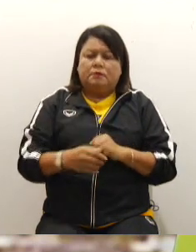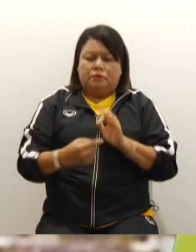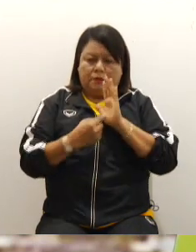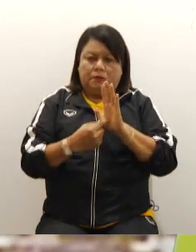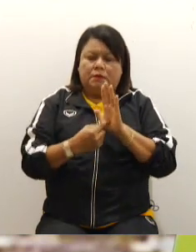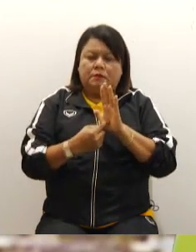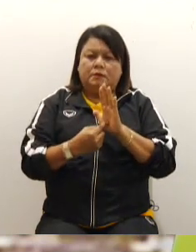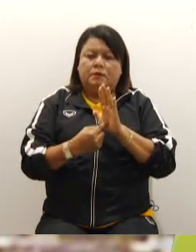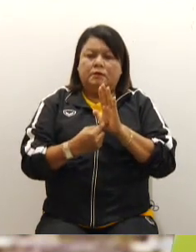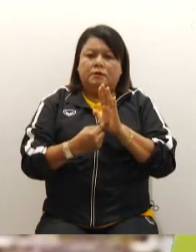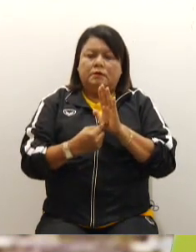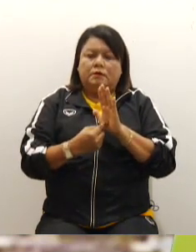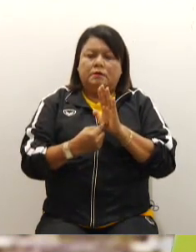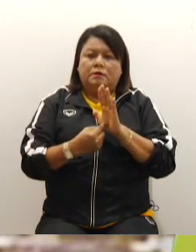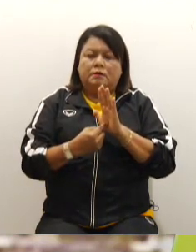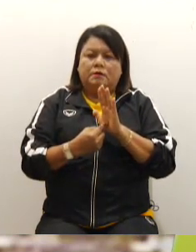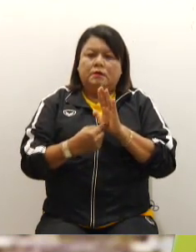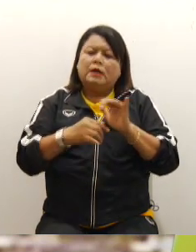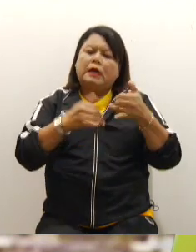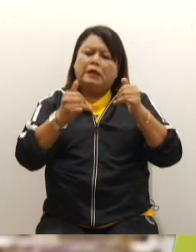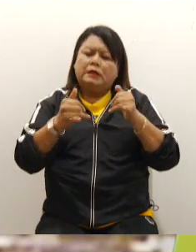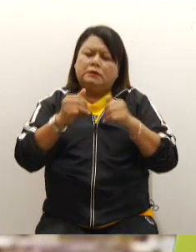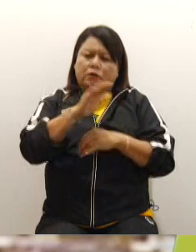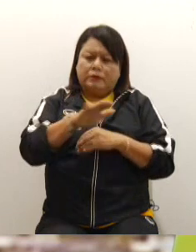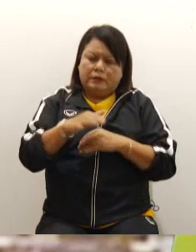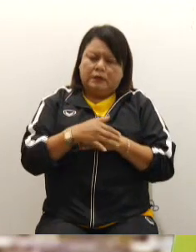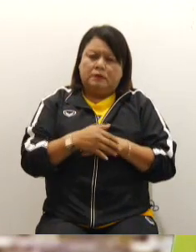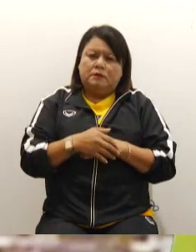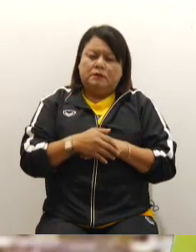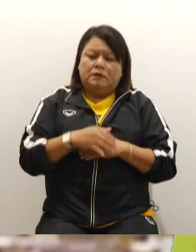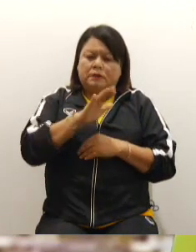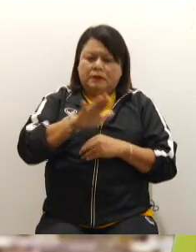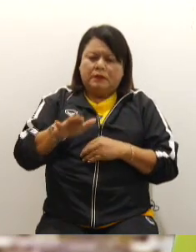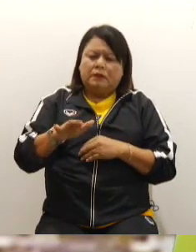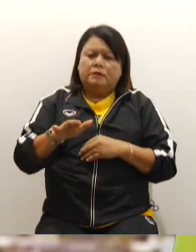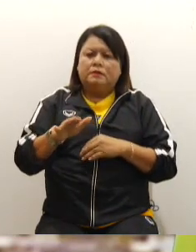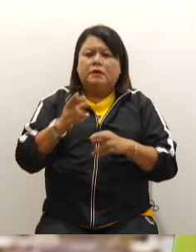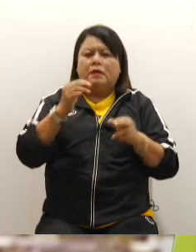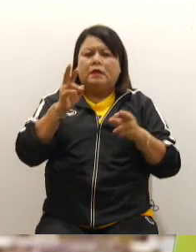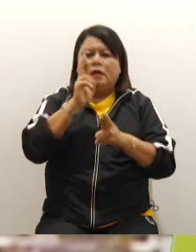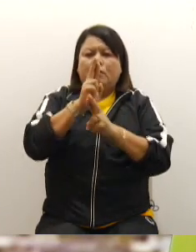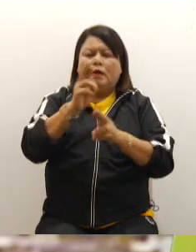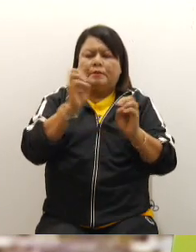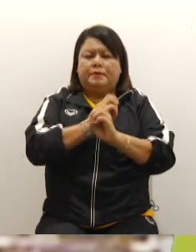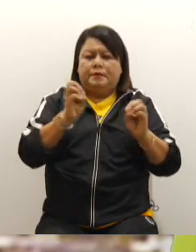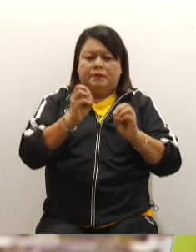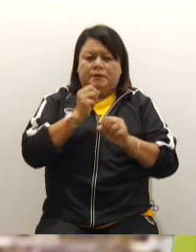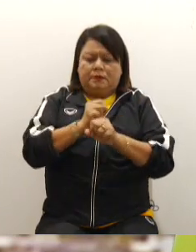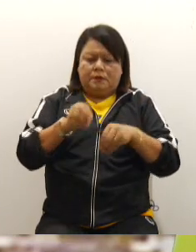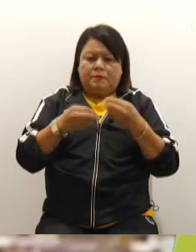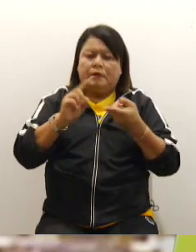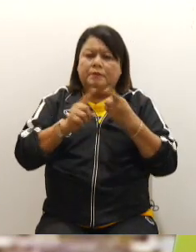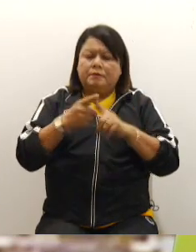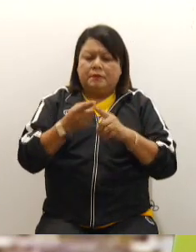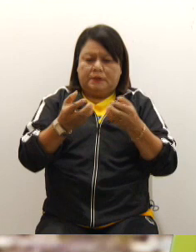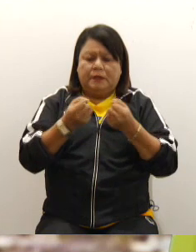ของการเล่นของเด็กนะครับโดยที่เด็กขาดความระมัดระวังนะครับทำให้เพื่อนนักเรียนด้วยกันได้รับอันต